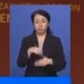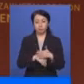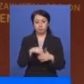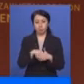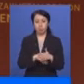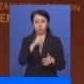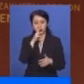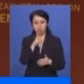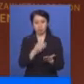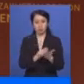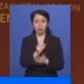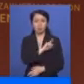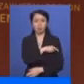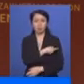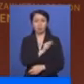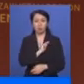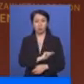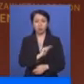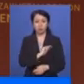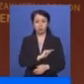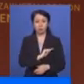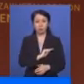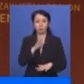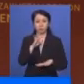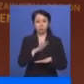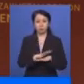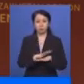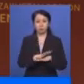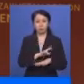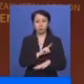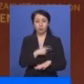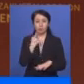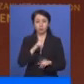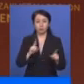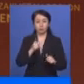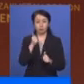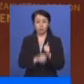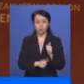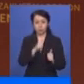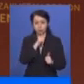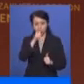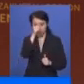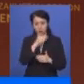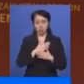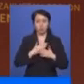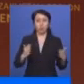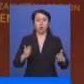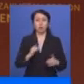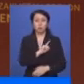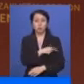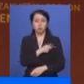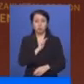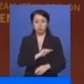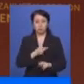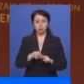дополнительно к заработной плате медработников. Фонд медстрахования отмечает, что ежемесячно растет число медицинских работников,